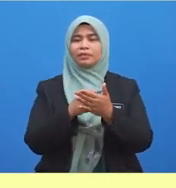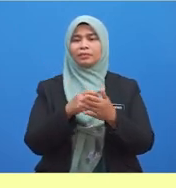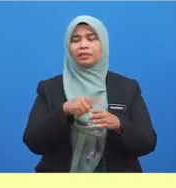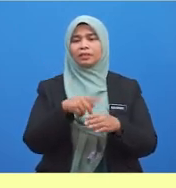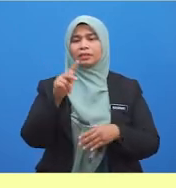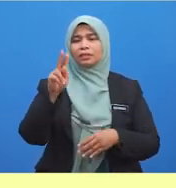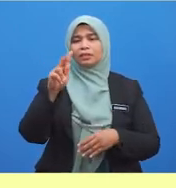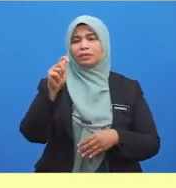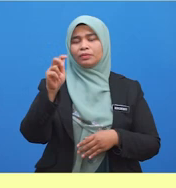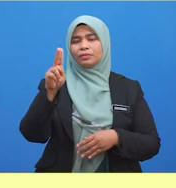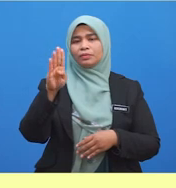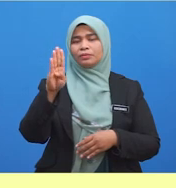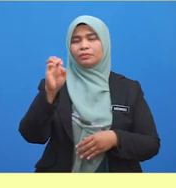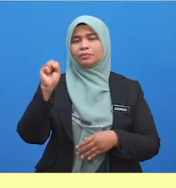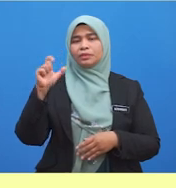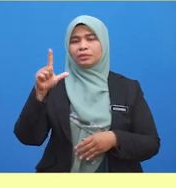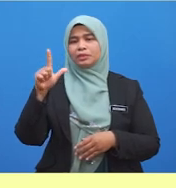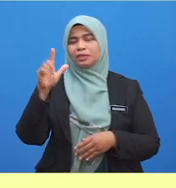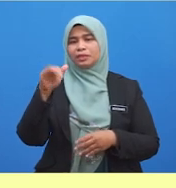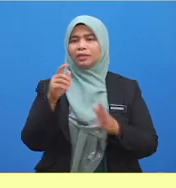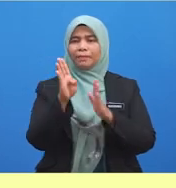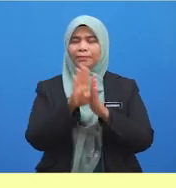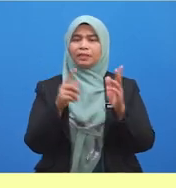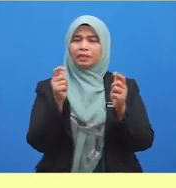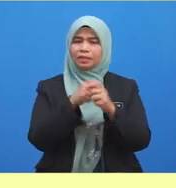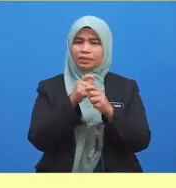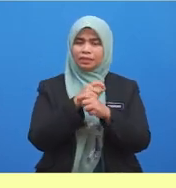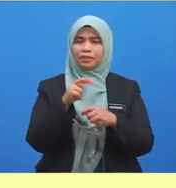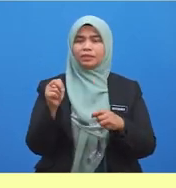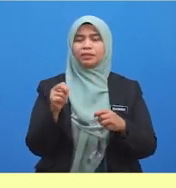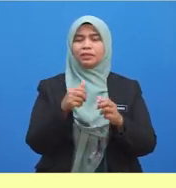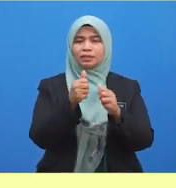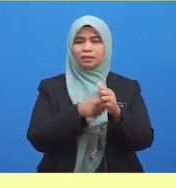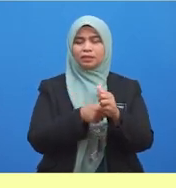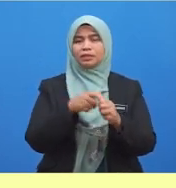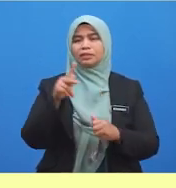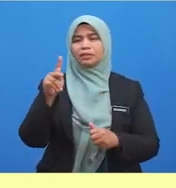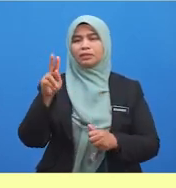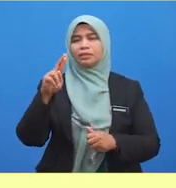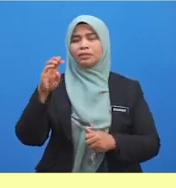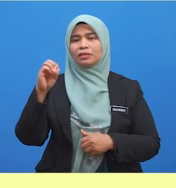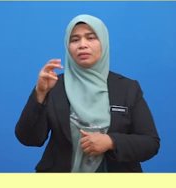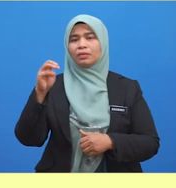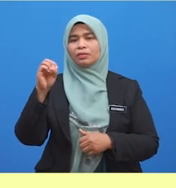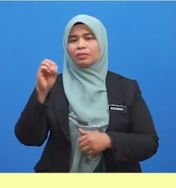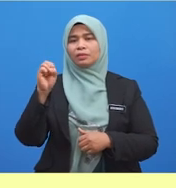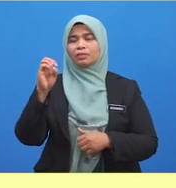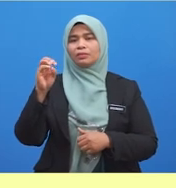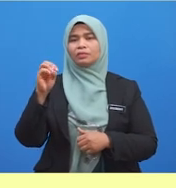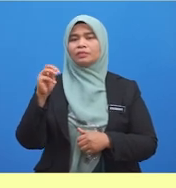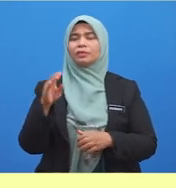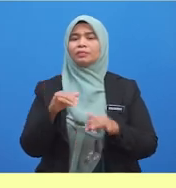kutub sel yang bertentangan. Setiap kromosom masih terdiri